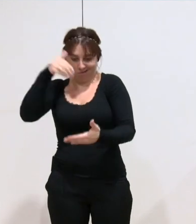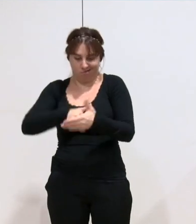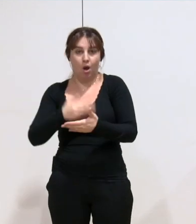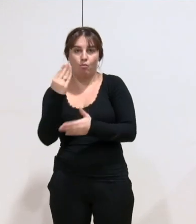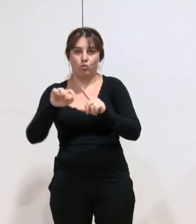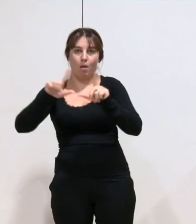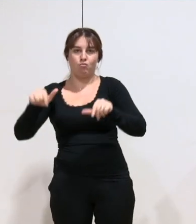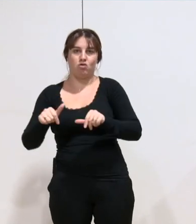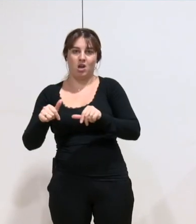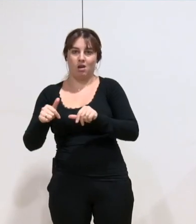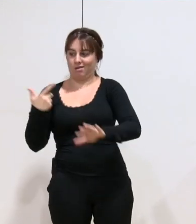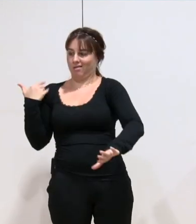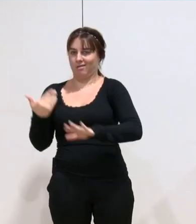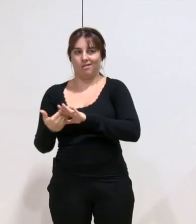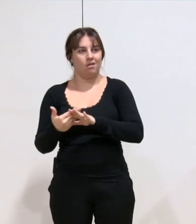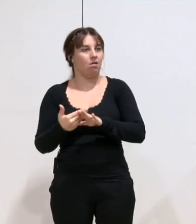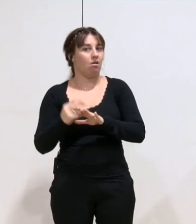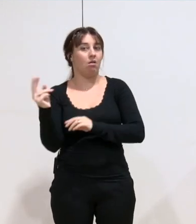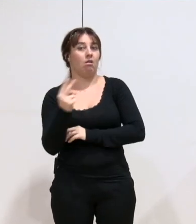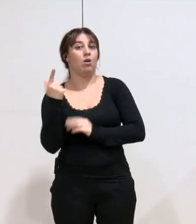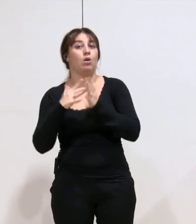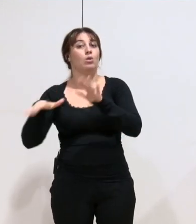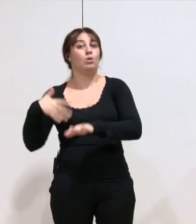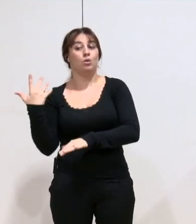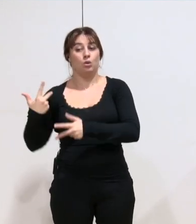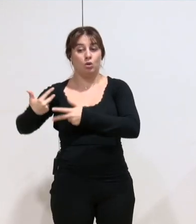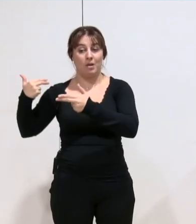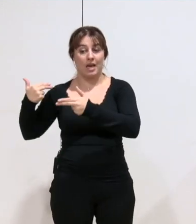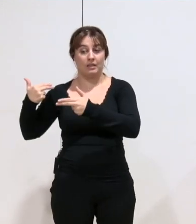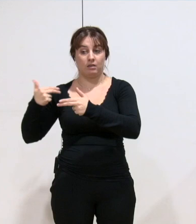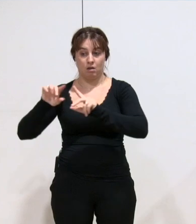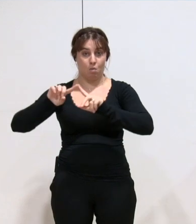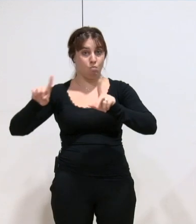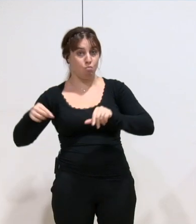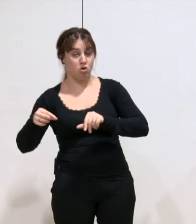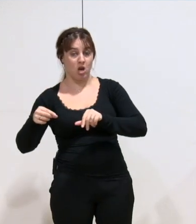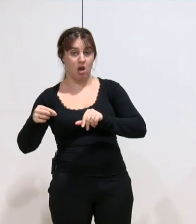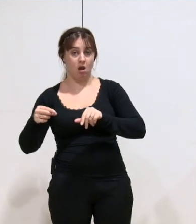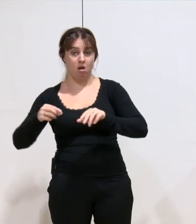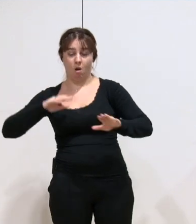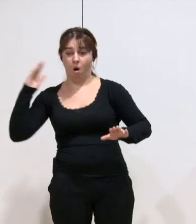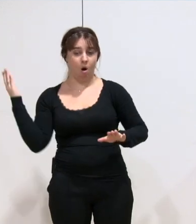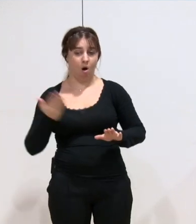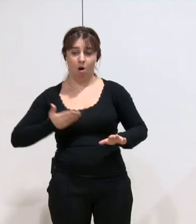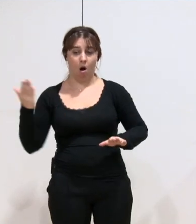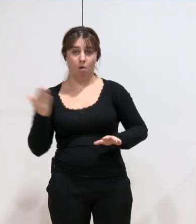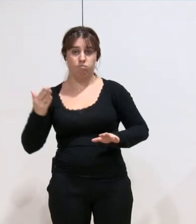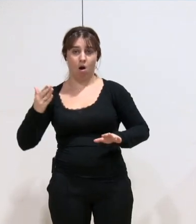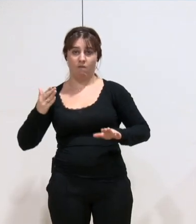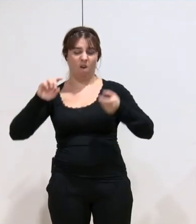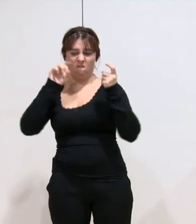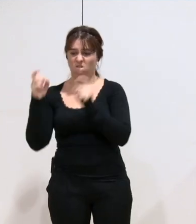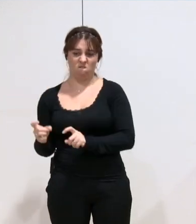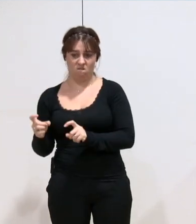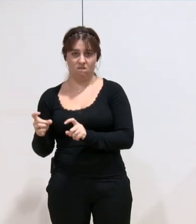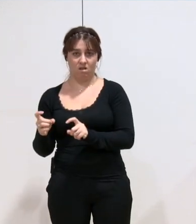un budget qui a été, vous l'avez vu, en 2015 déjà frappée de cette récession et qui le